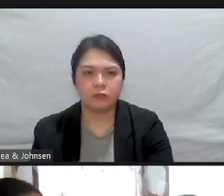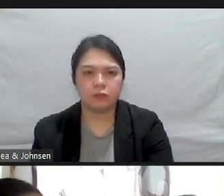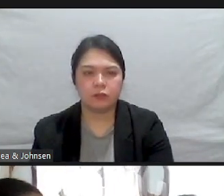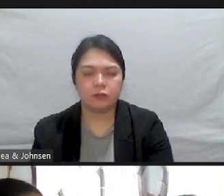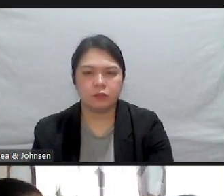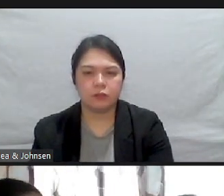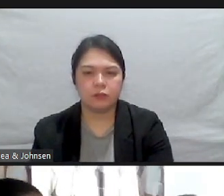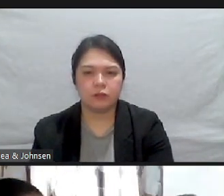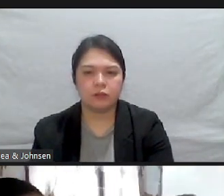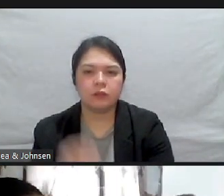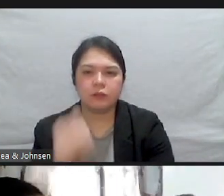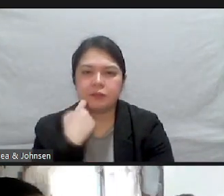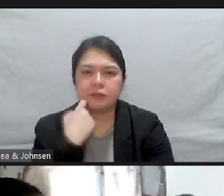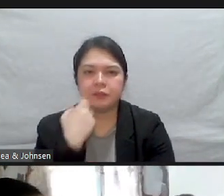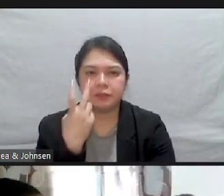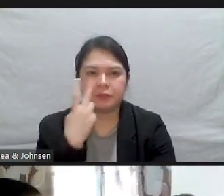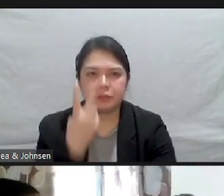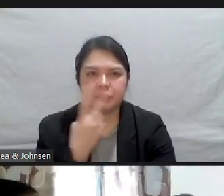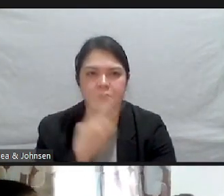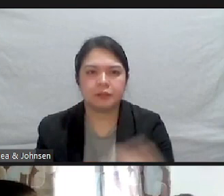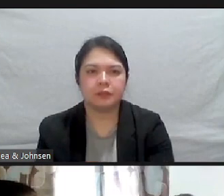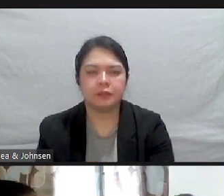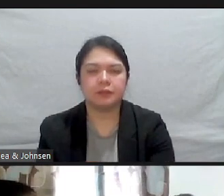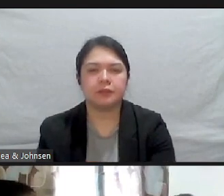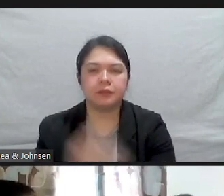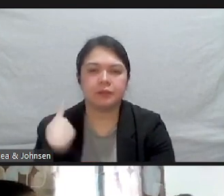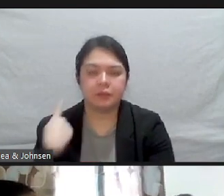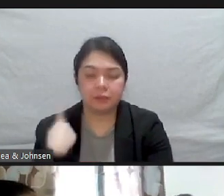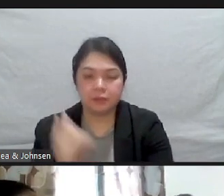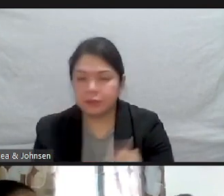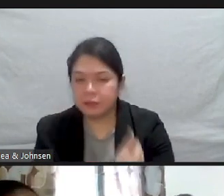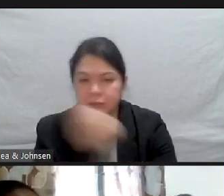Parang siya yung nakita ko kanina. Sige, meron pa po ba?